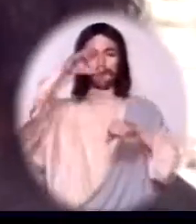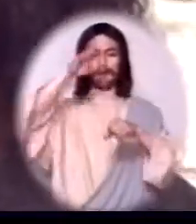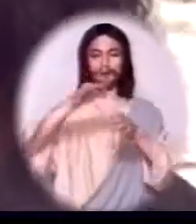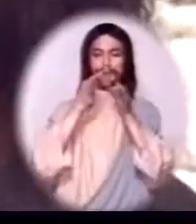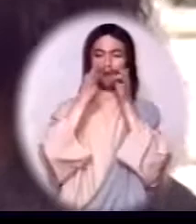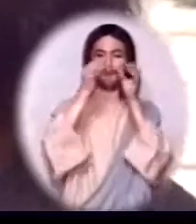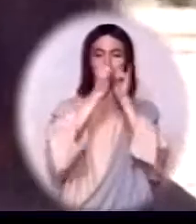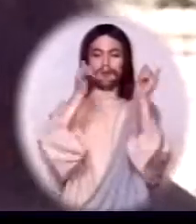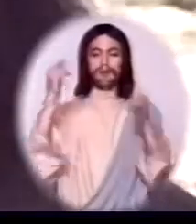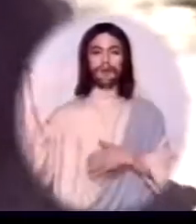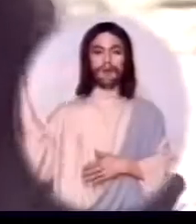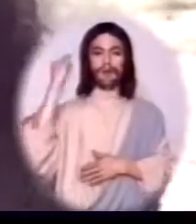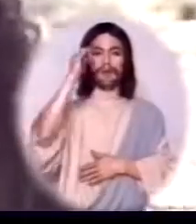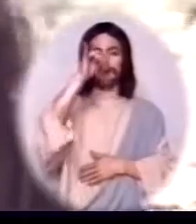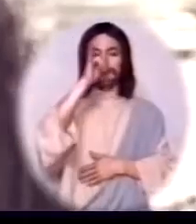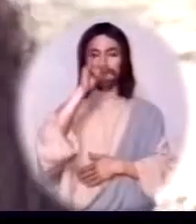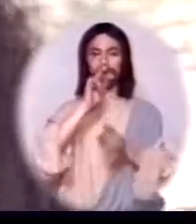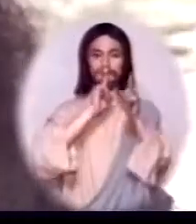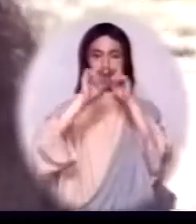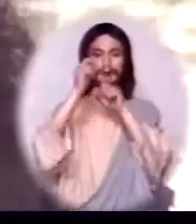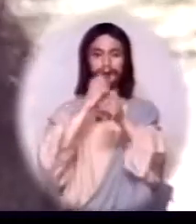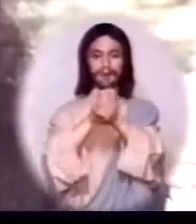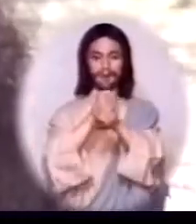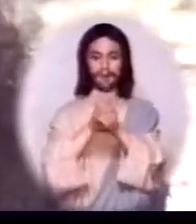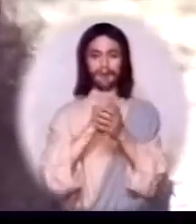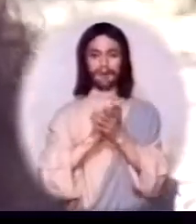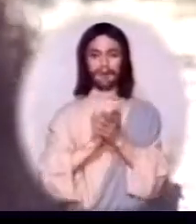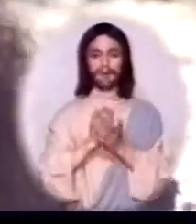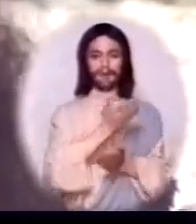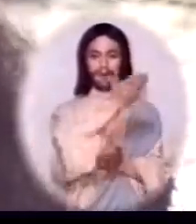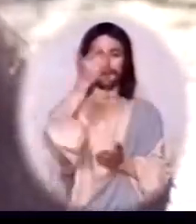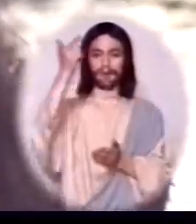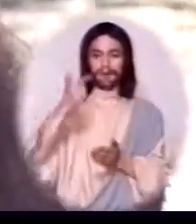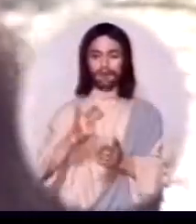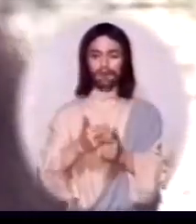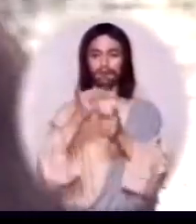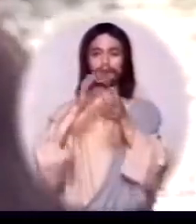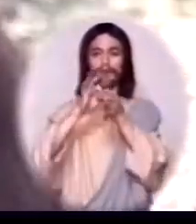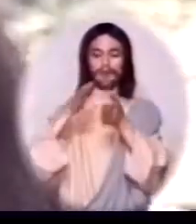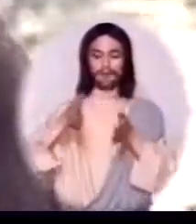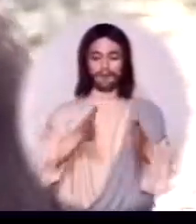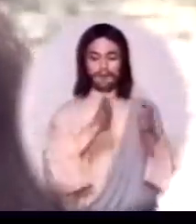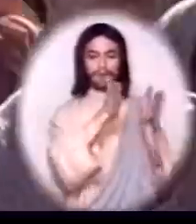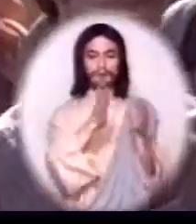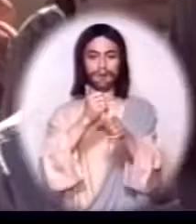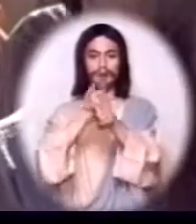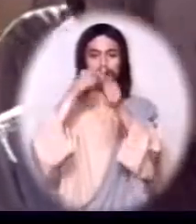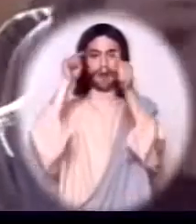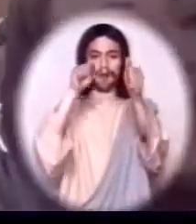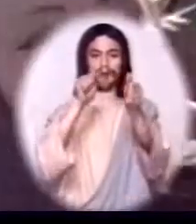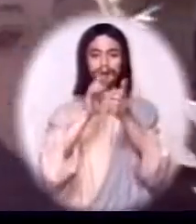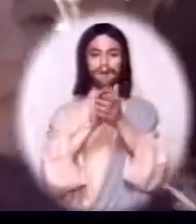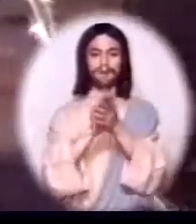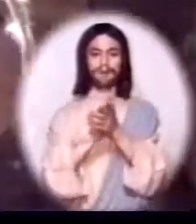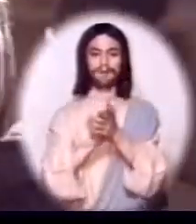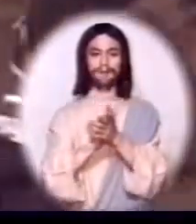광야에 외치는 자의 소리가 있어 가로되, 너희는 주의 길을 예비하라.